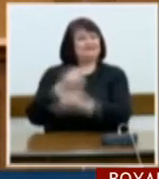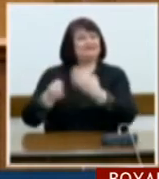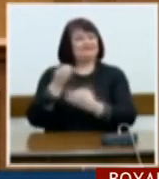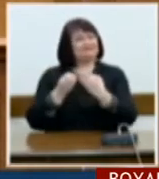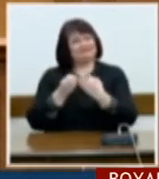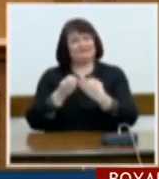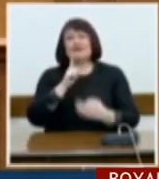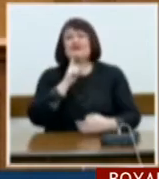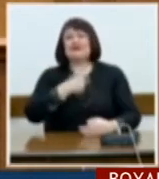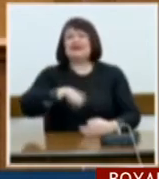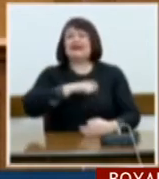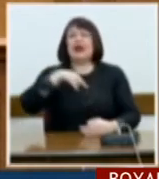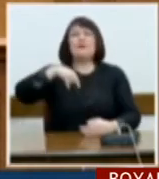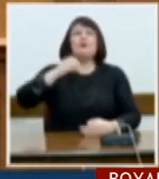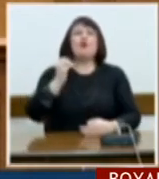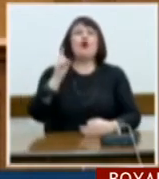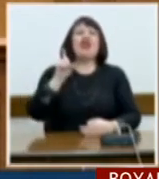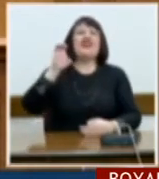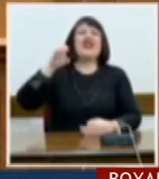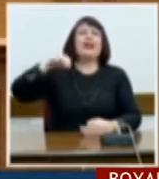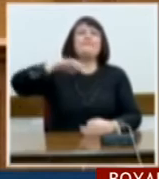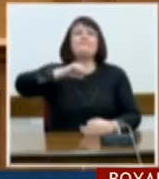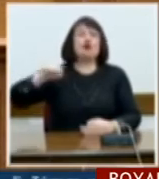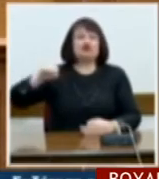προς την αντιμετώπιση της ακρίβειας.